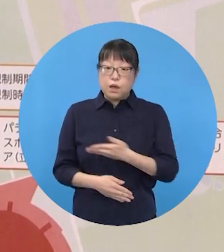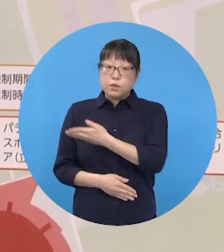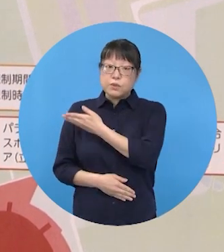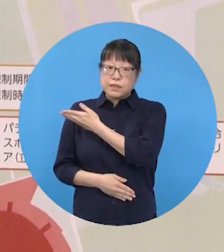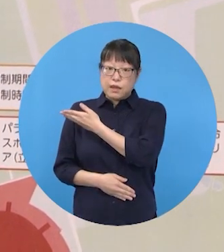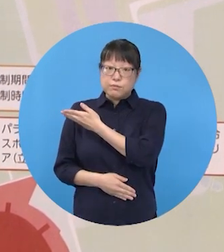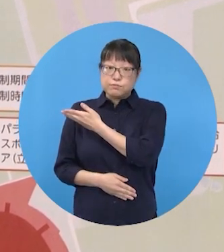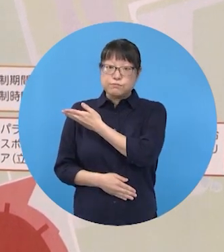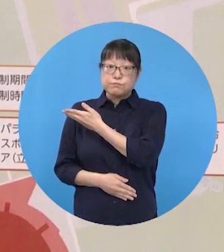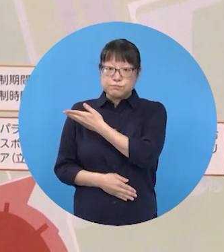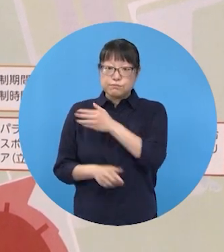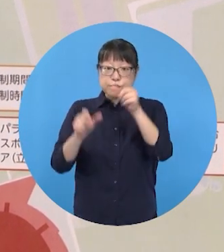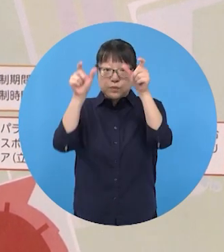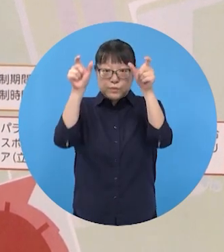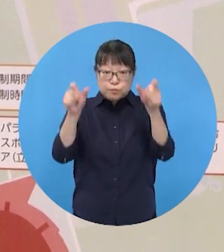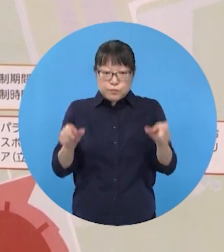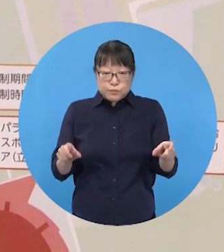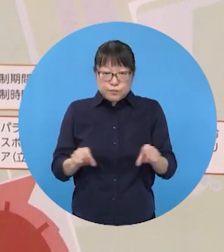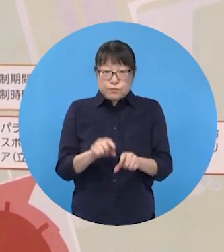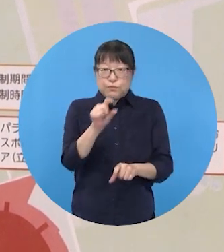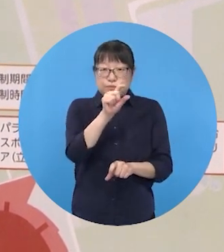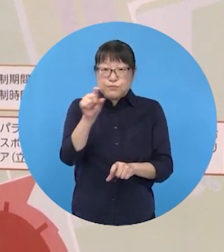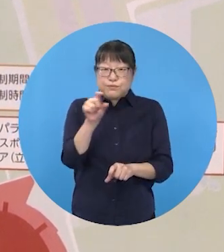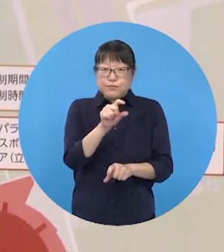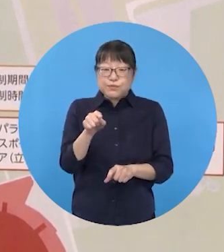ラザの北側に位置するこの部分ですね。